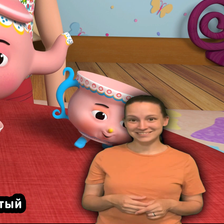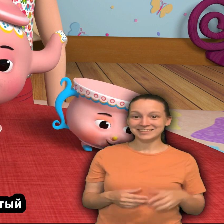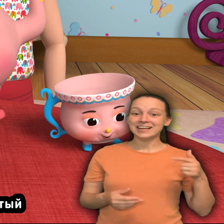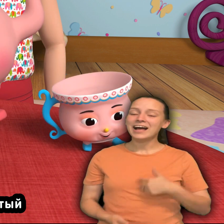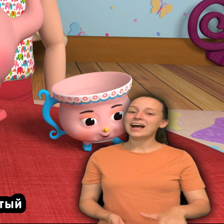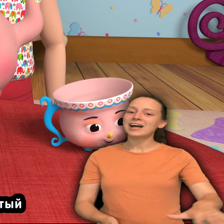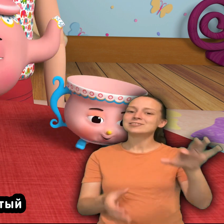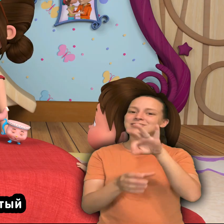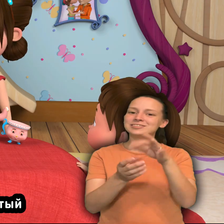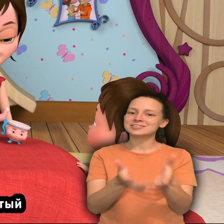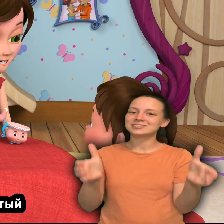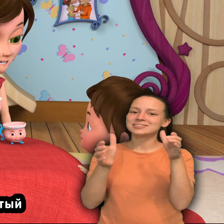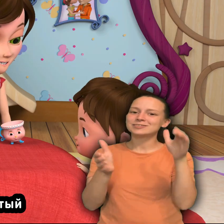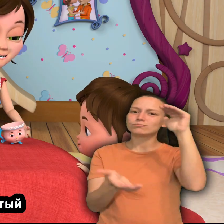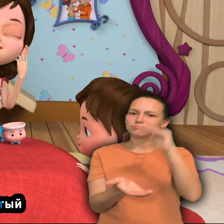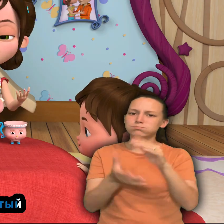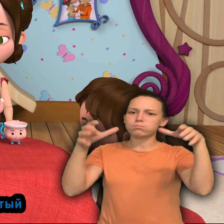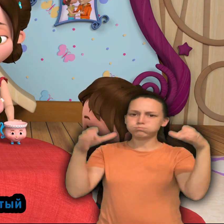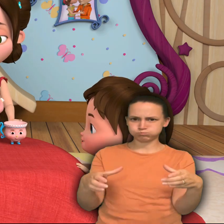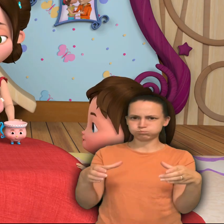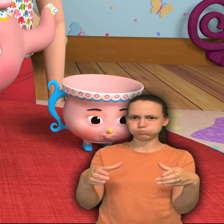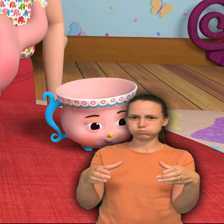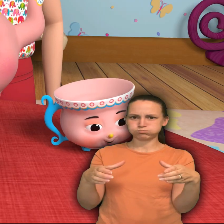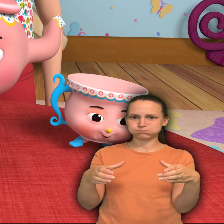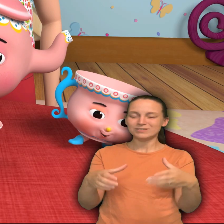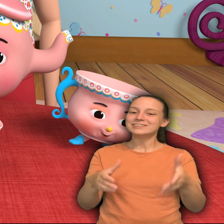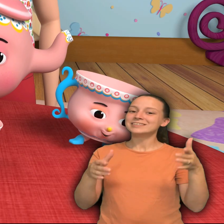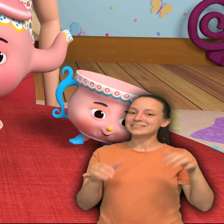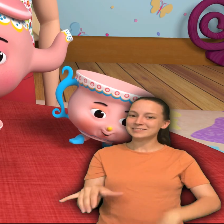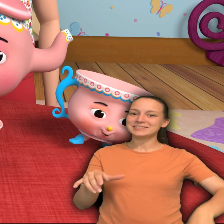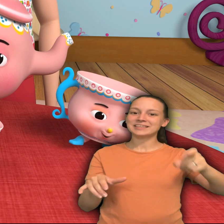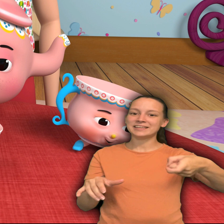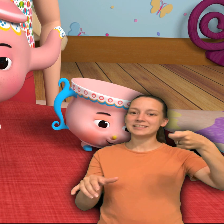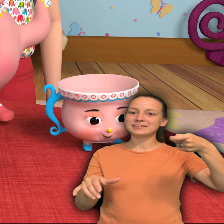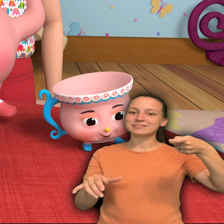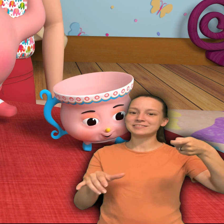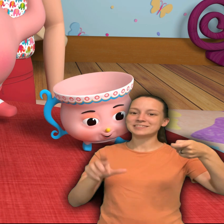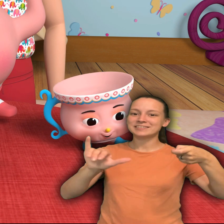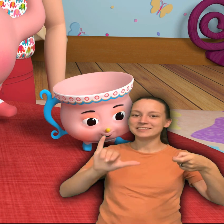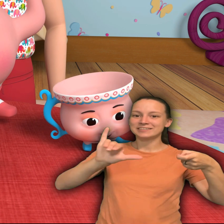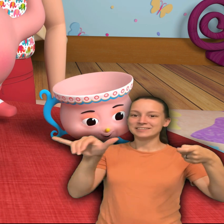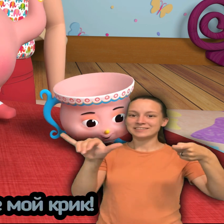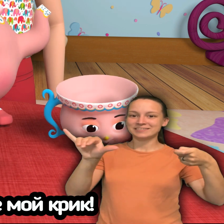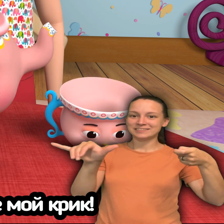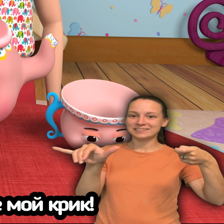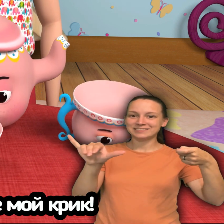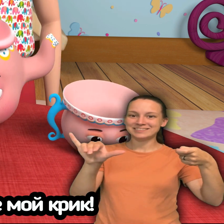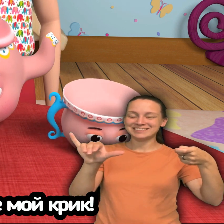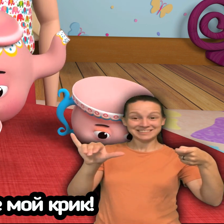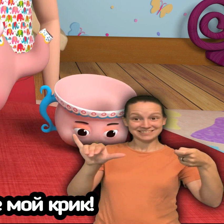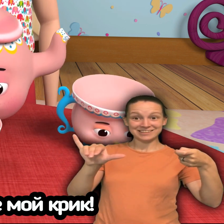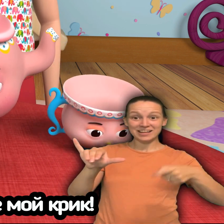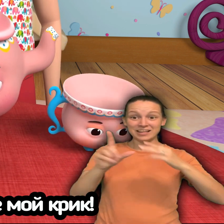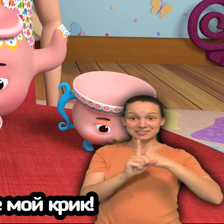Я маленький чайничек, короткий и толстый. Вот моя ручка, вот мой носик.